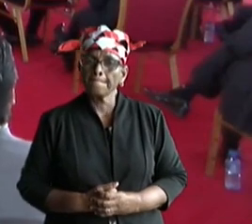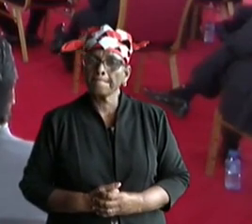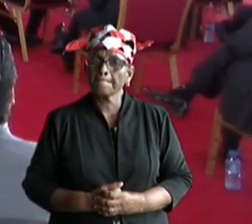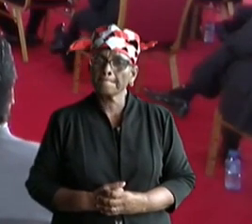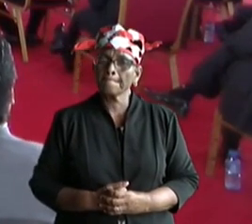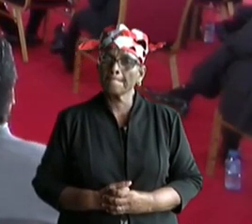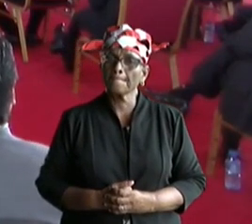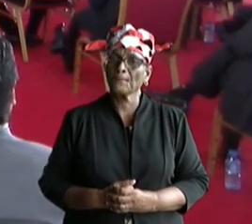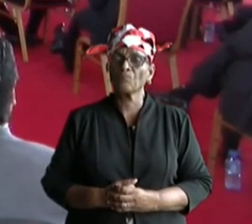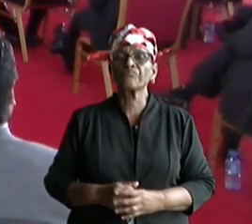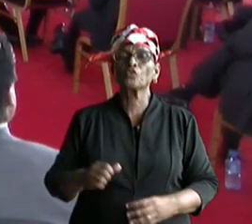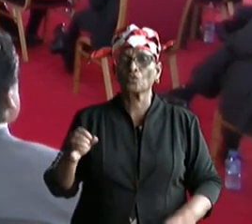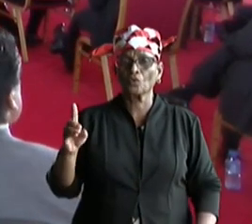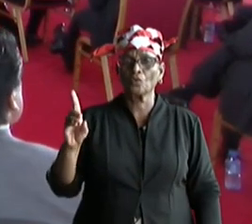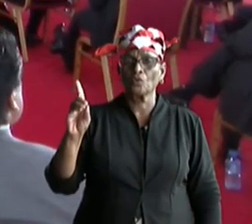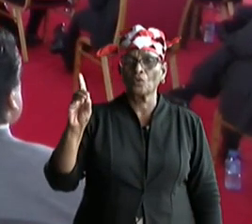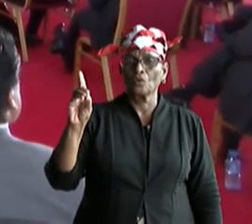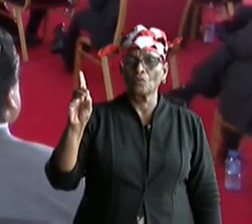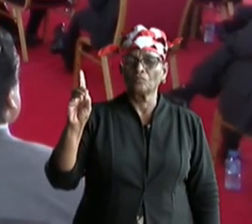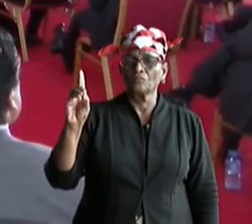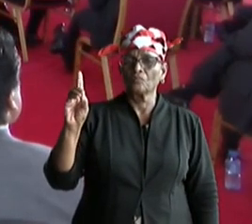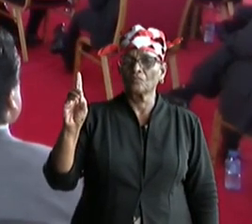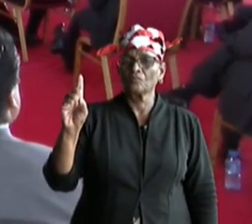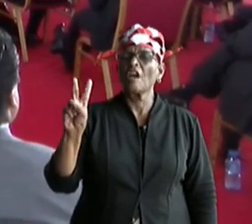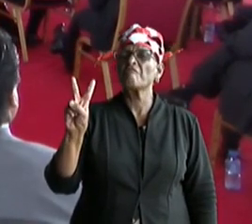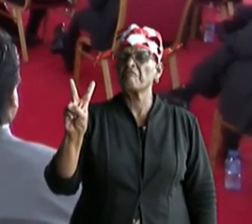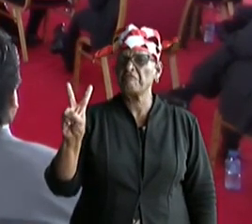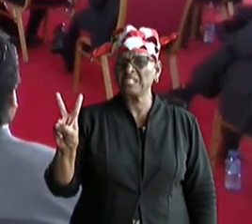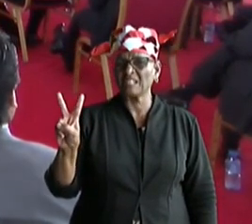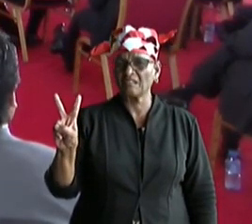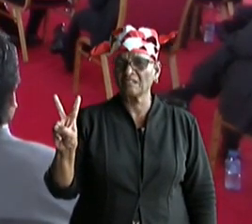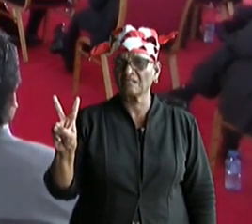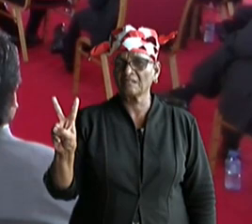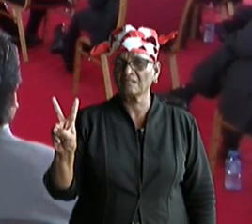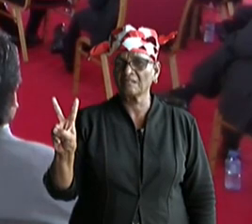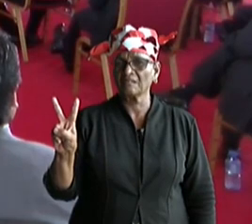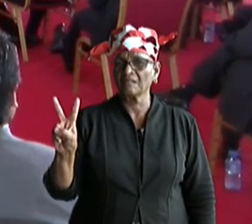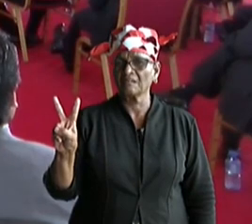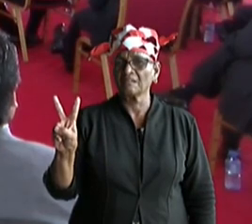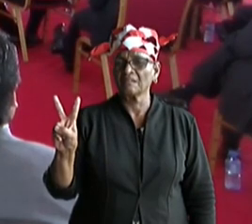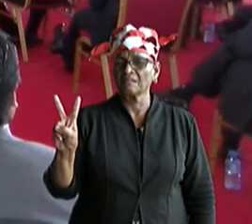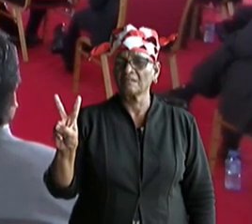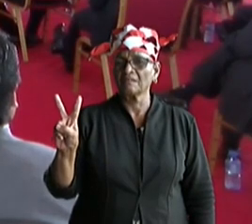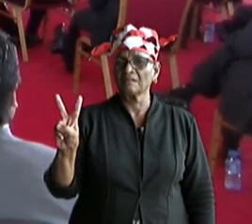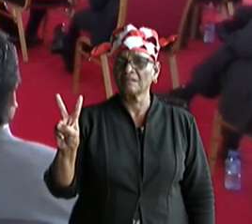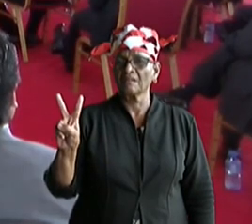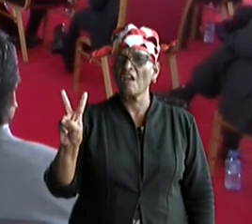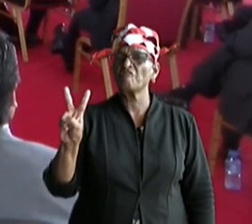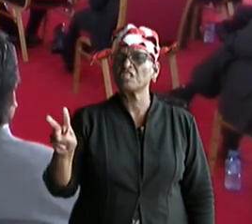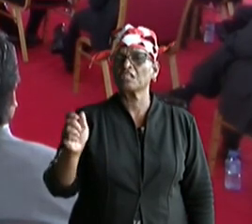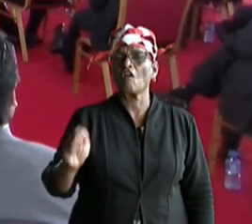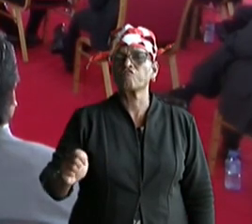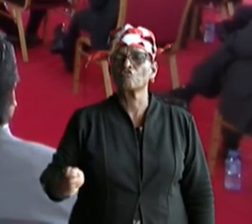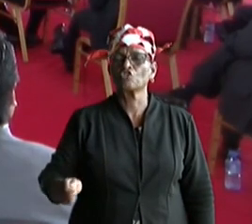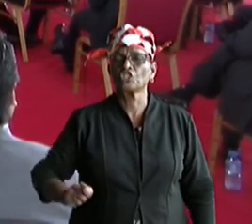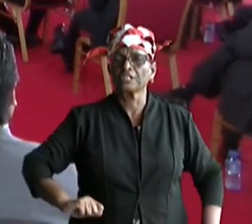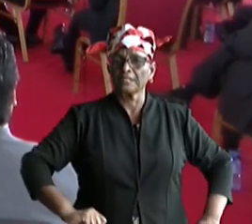heer Deo Sjaarman, de ruimte om een bijdrage te